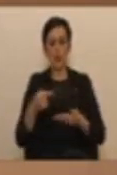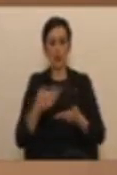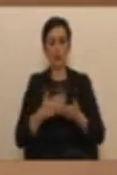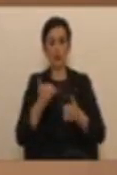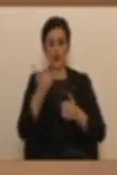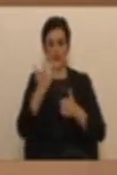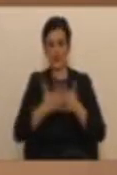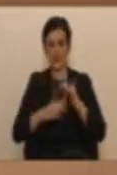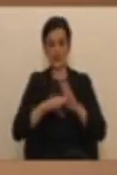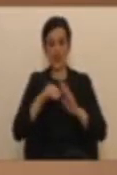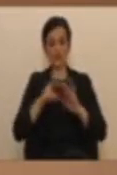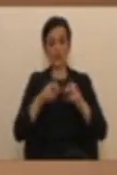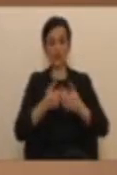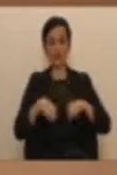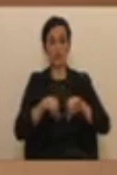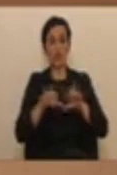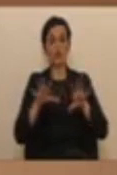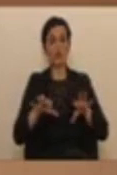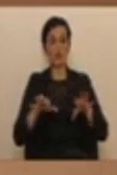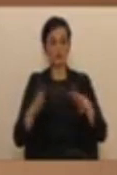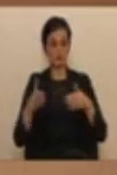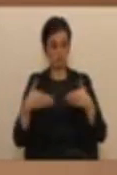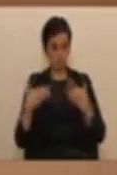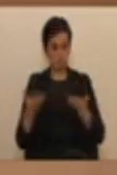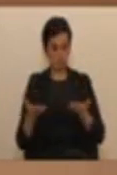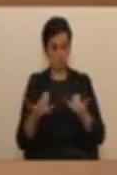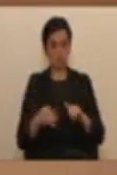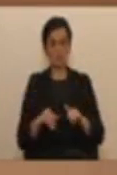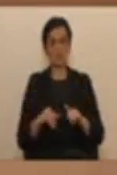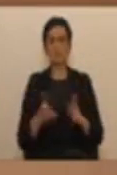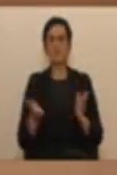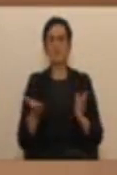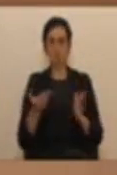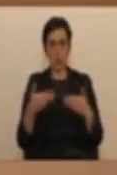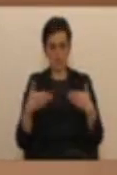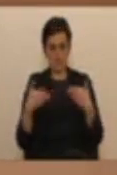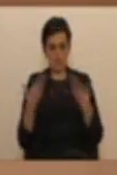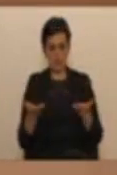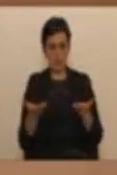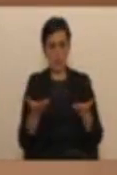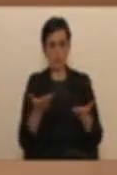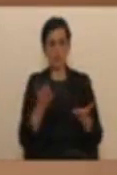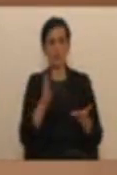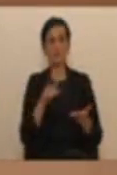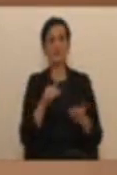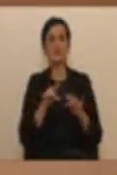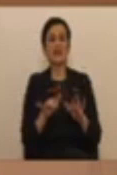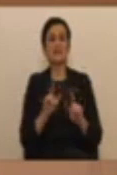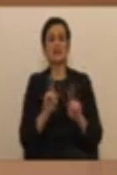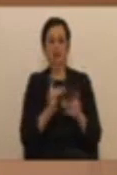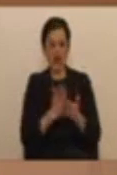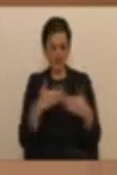ცენტრალური საარჩევნო კომისიის თავმჯდომარეს მიულოცეს. ნეტა მისალოცად იყოს საქმე. რა არის